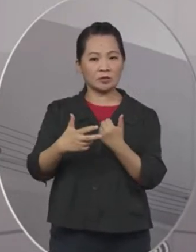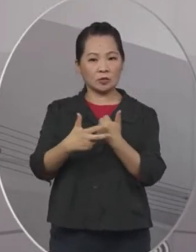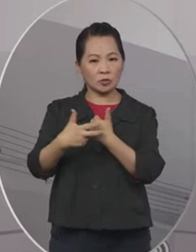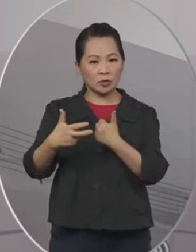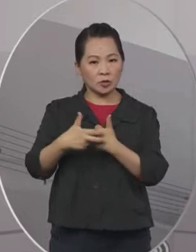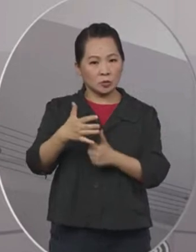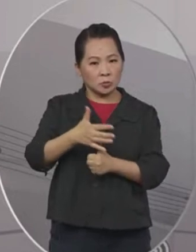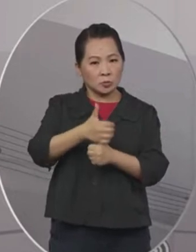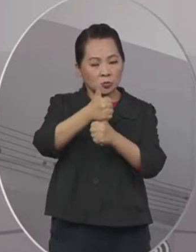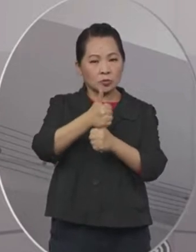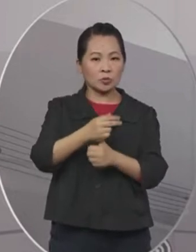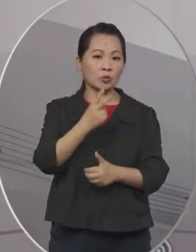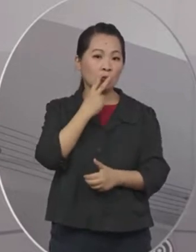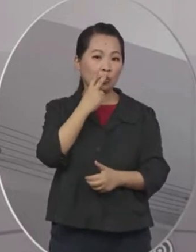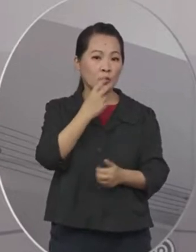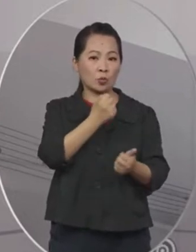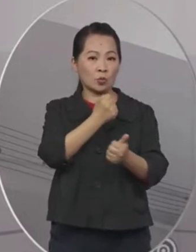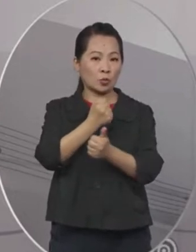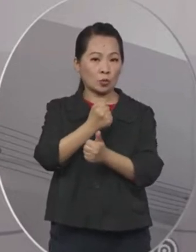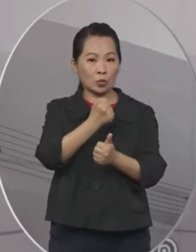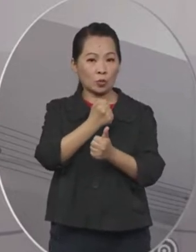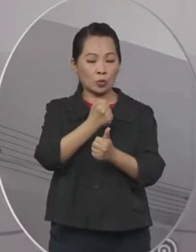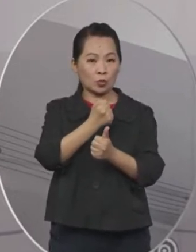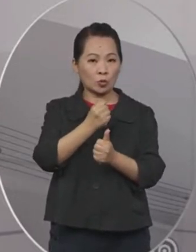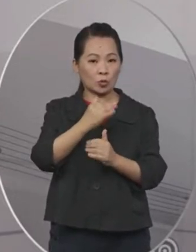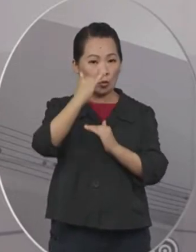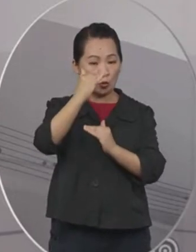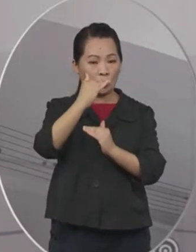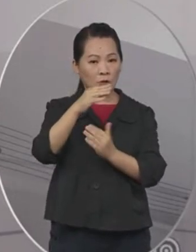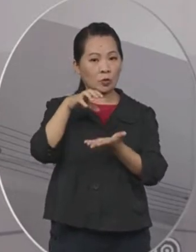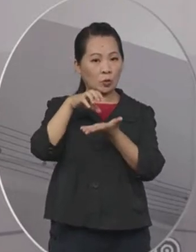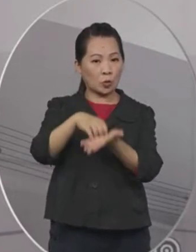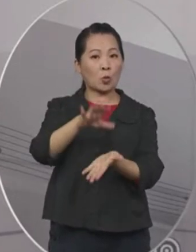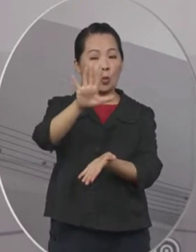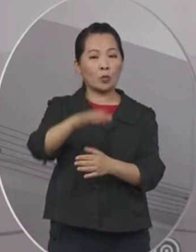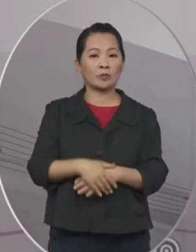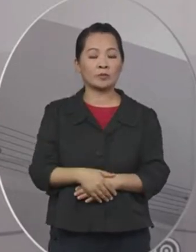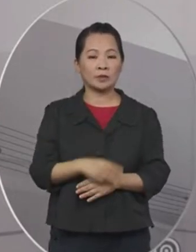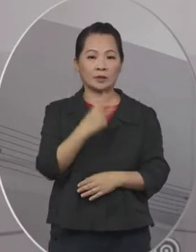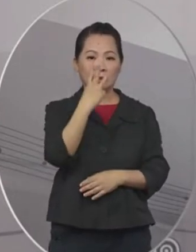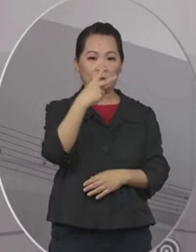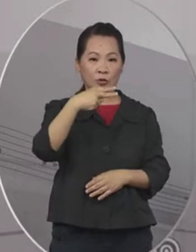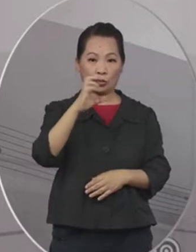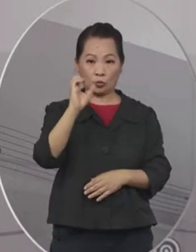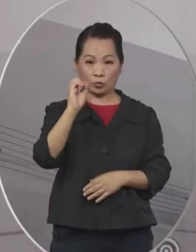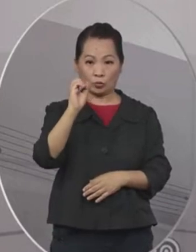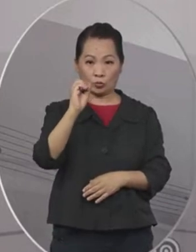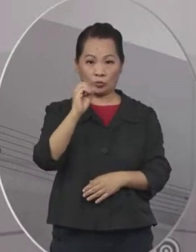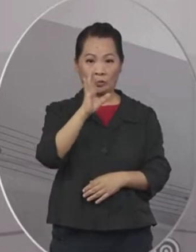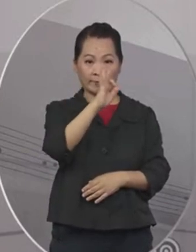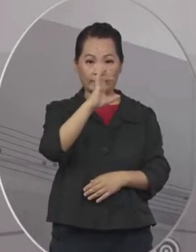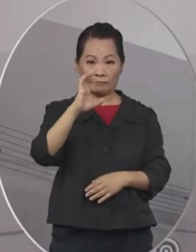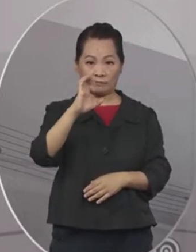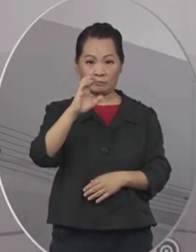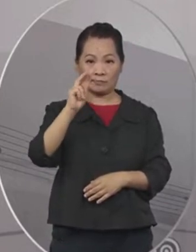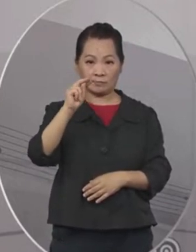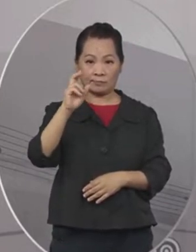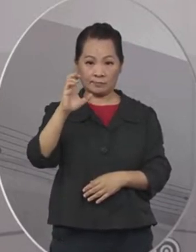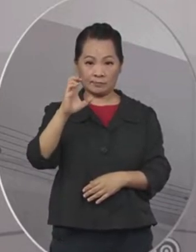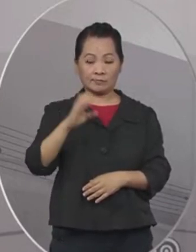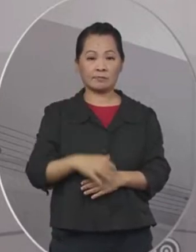织烟草控制框架公约证书，也就是 WHO